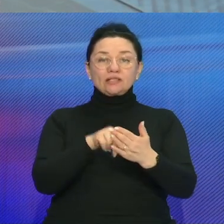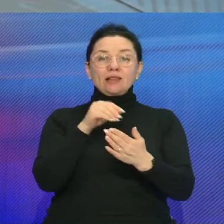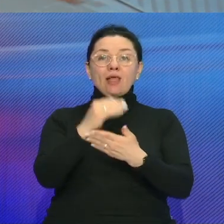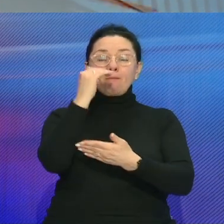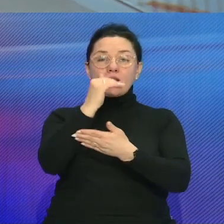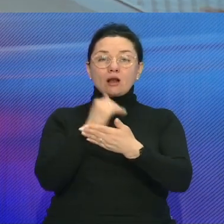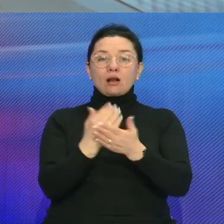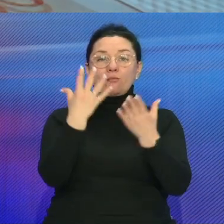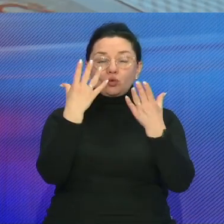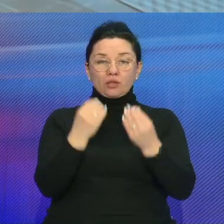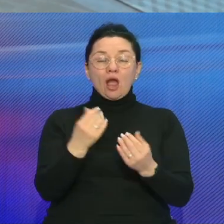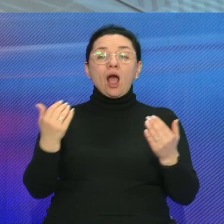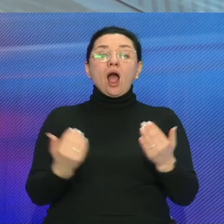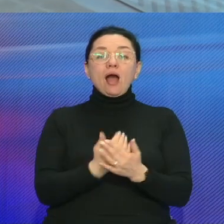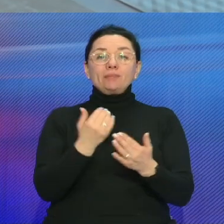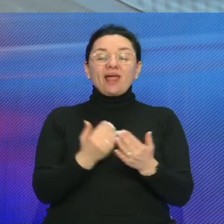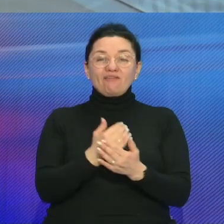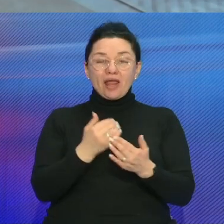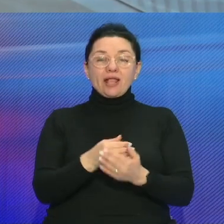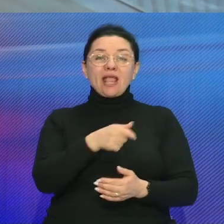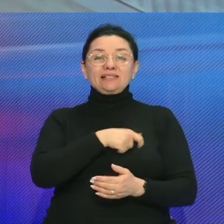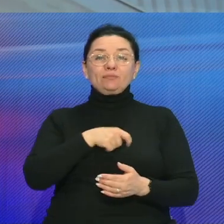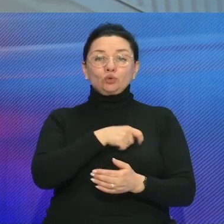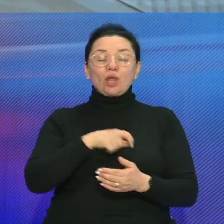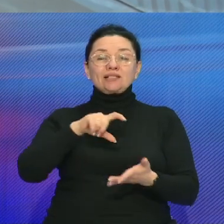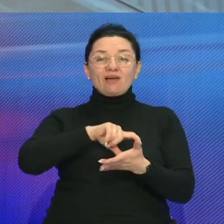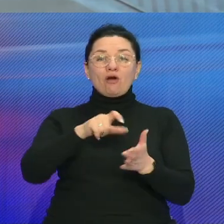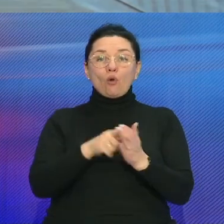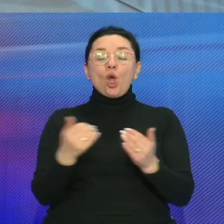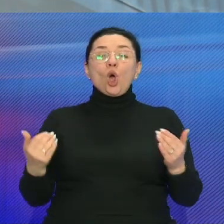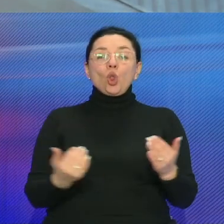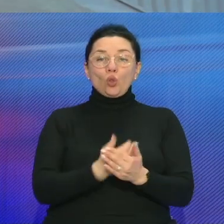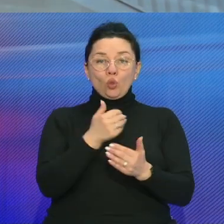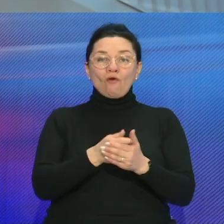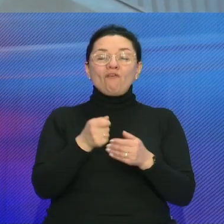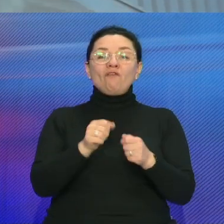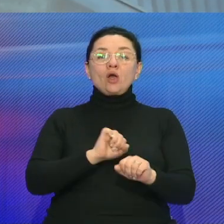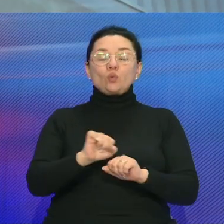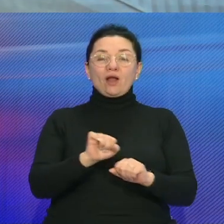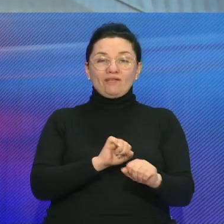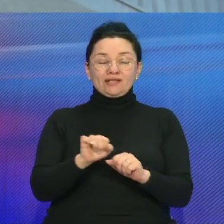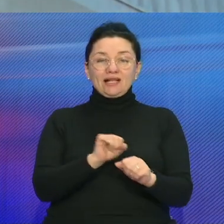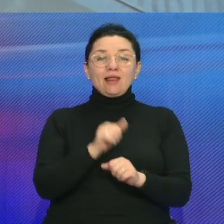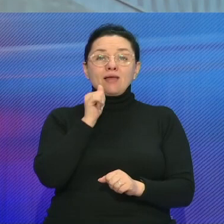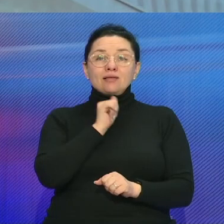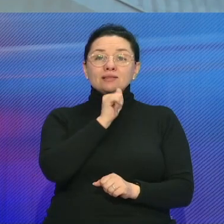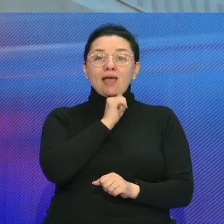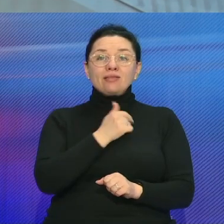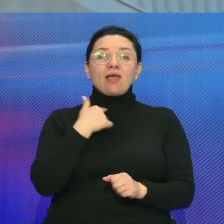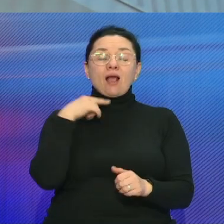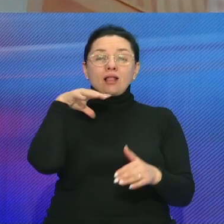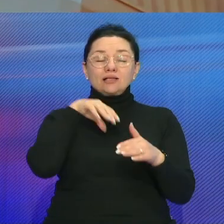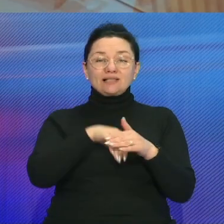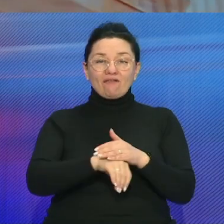ранее обновленным складом областного депутатского корпуса нового лидера. По выниках тайного голосования, посаду керавника